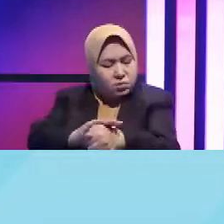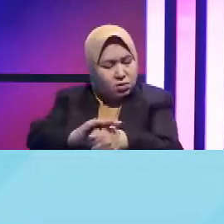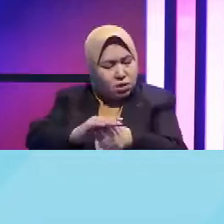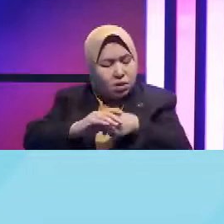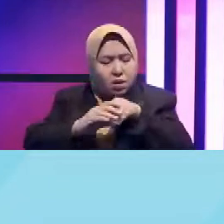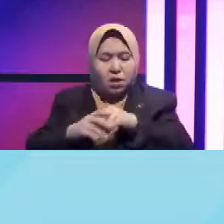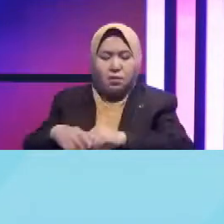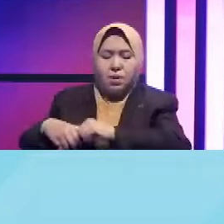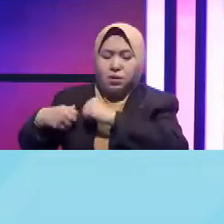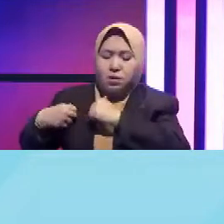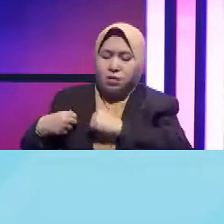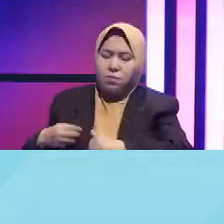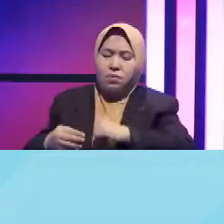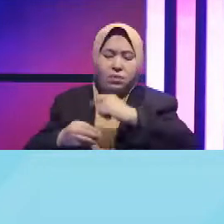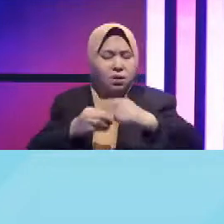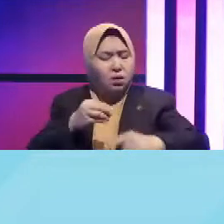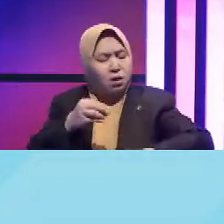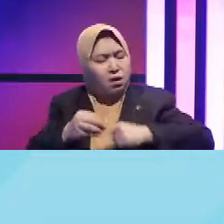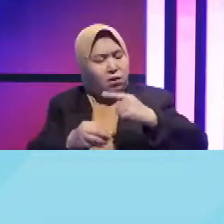وتخشى